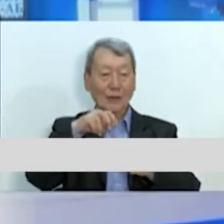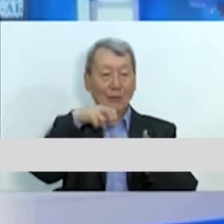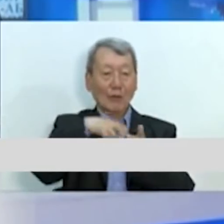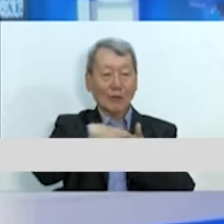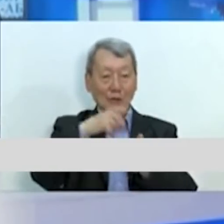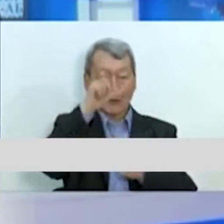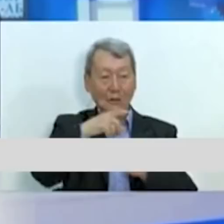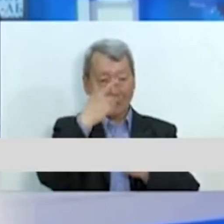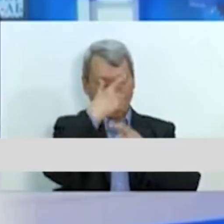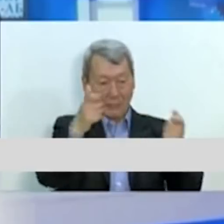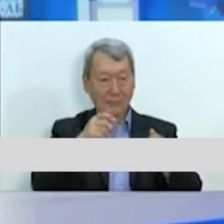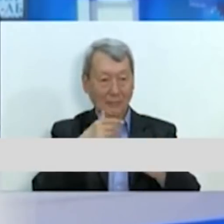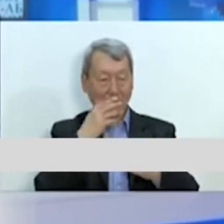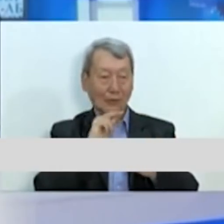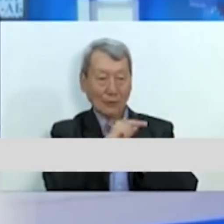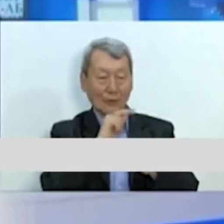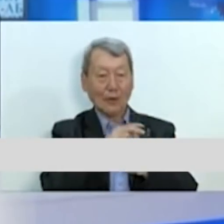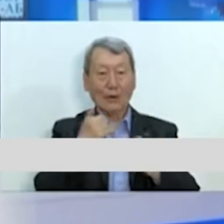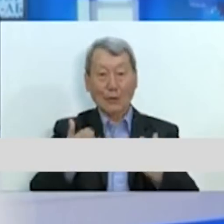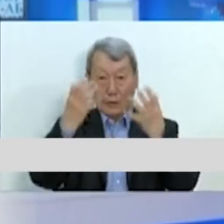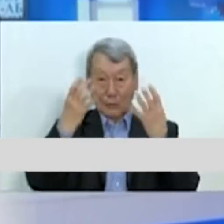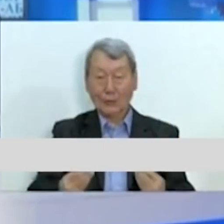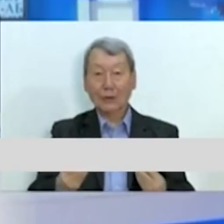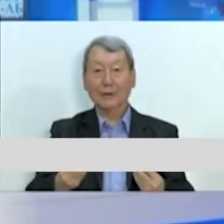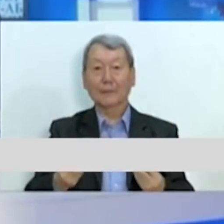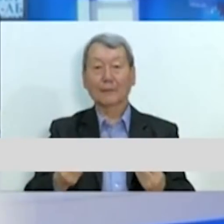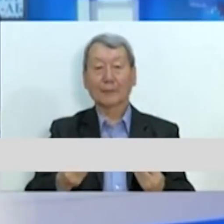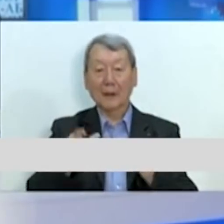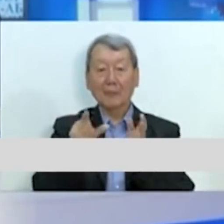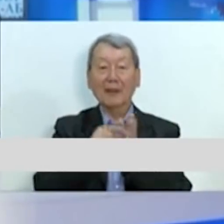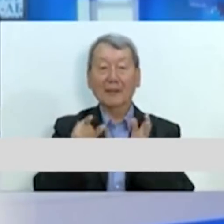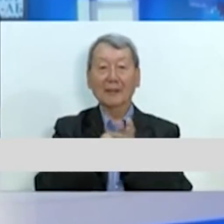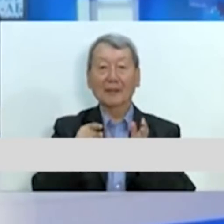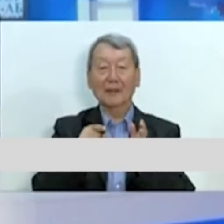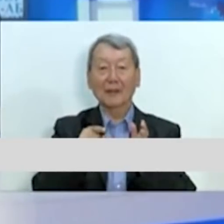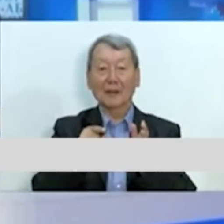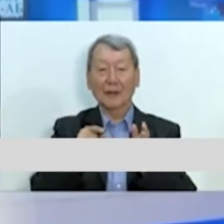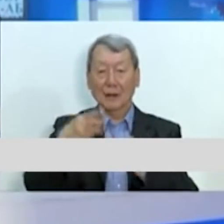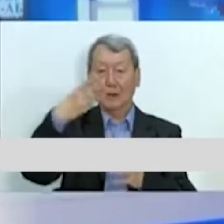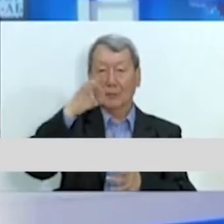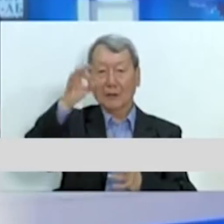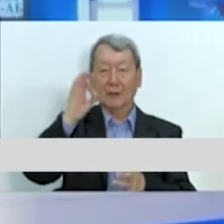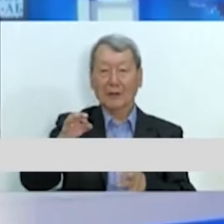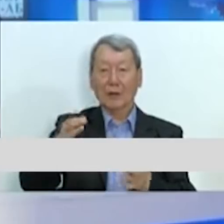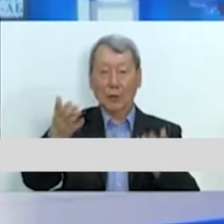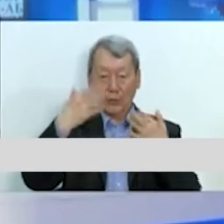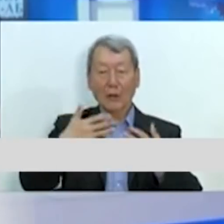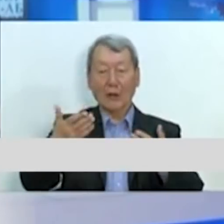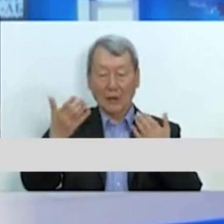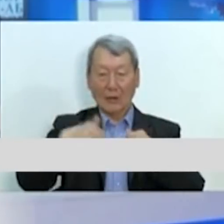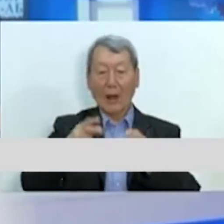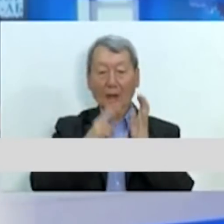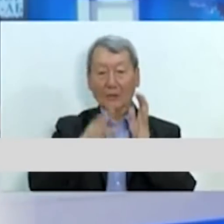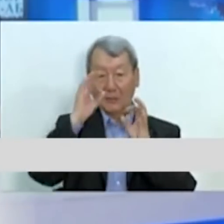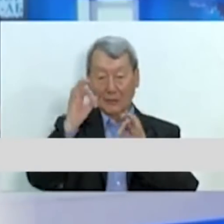через почта кызматтары аркылуу берүүнү пландаштырганбыз. Бүгүнкү күндө пенсиянын 30% элдер алып бүттү,